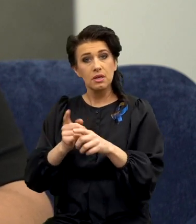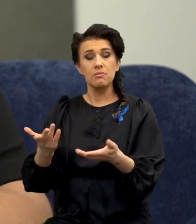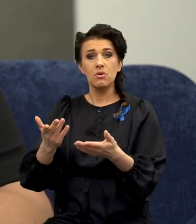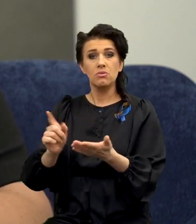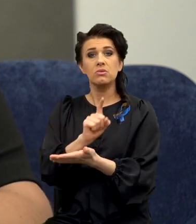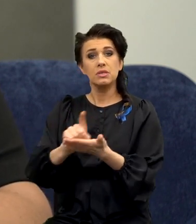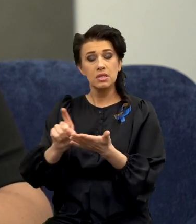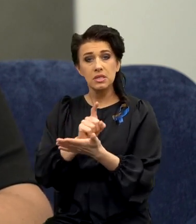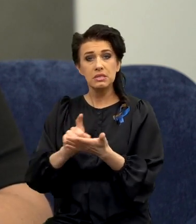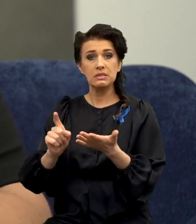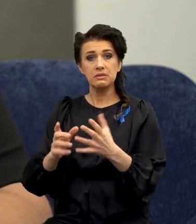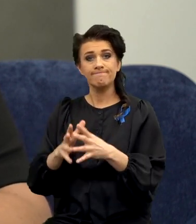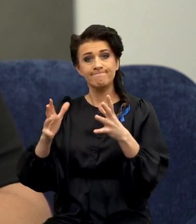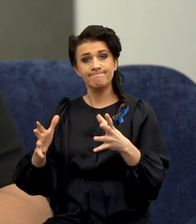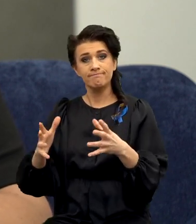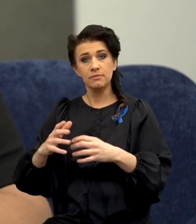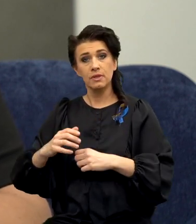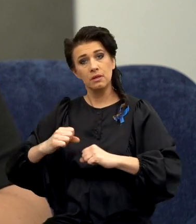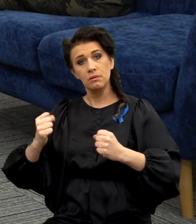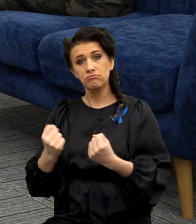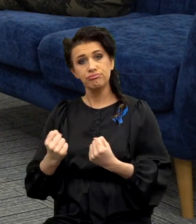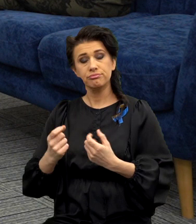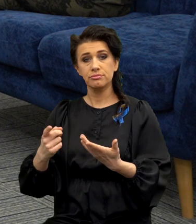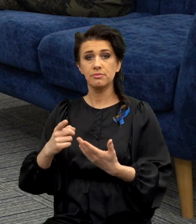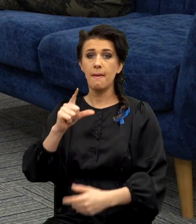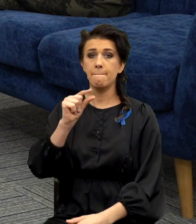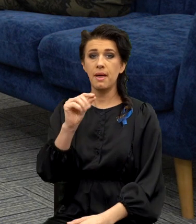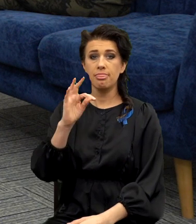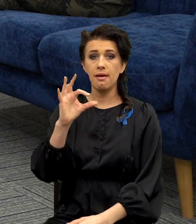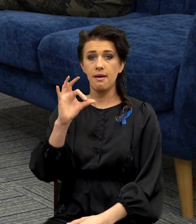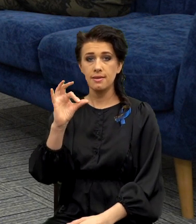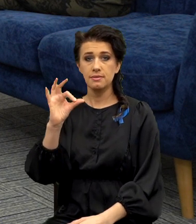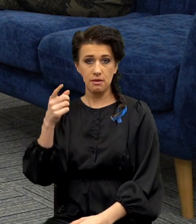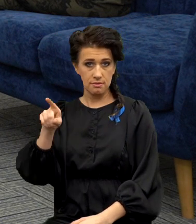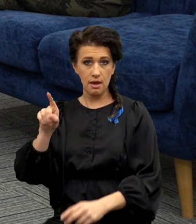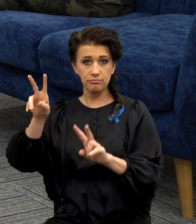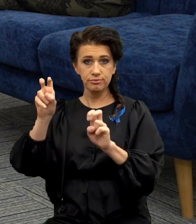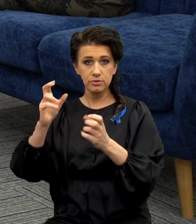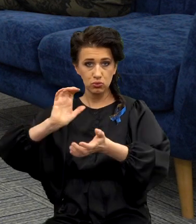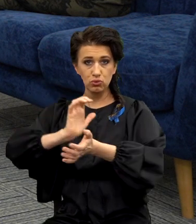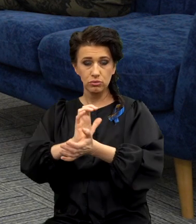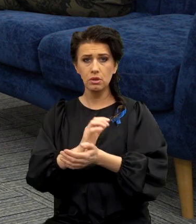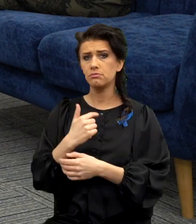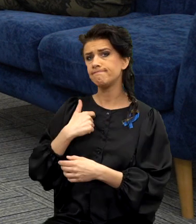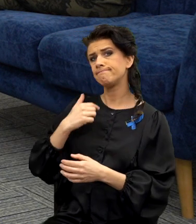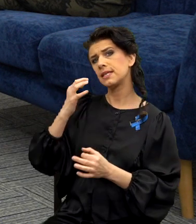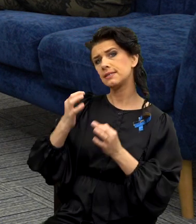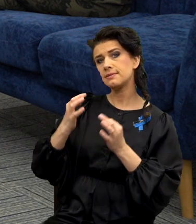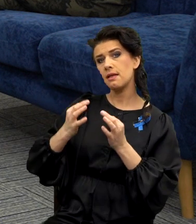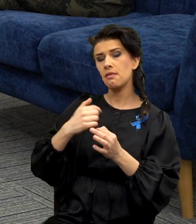dotyczące kryzysu większego, typu później PTSD. Ja się zastanawiam, czy mogłybyśmy powiedzieć, że ta pierwsza faza, o której